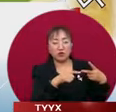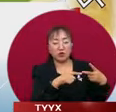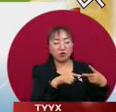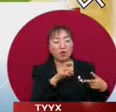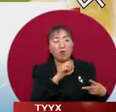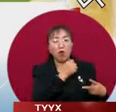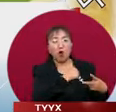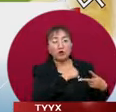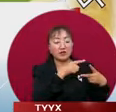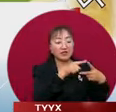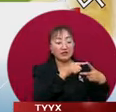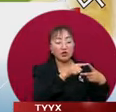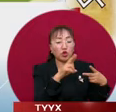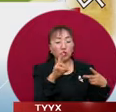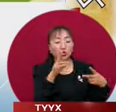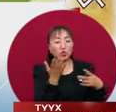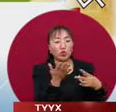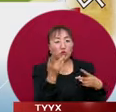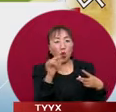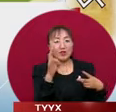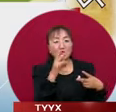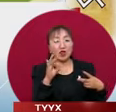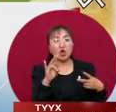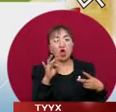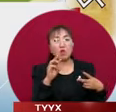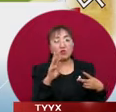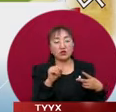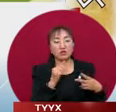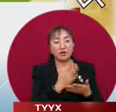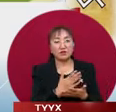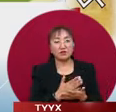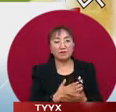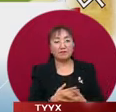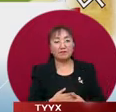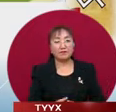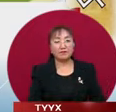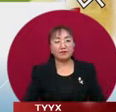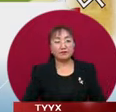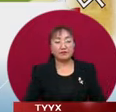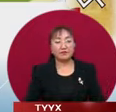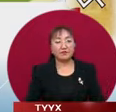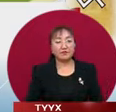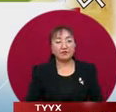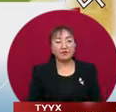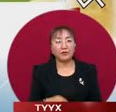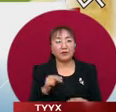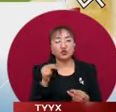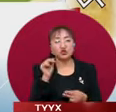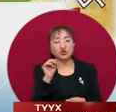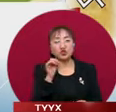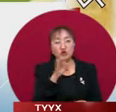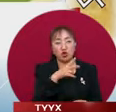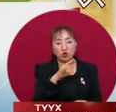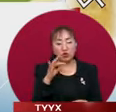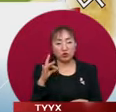байна. За харин Афин хотын хувьд бол чөлөөт иргэн буюу чөлөөт бус гэсэн хоёр иргэнээс бүрдсэн гэдгийг бичлэг дээрээс